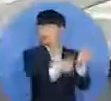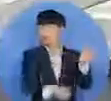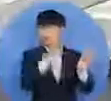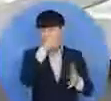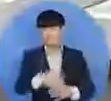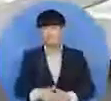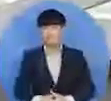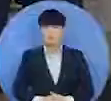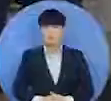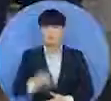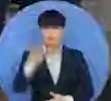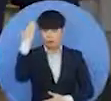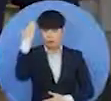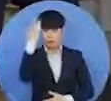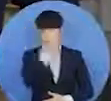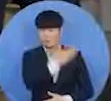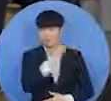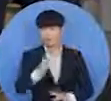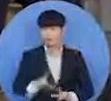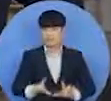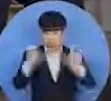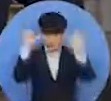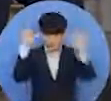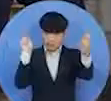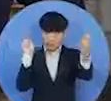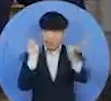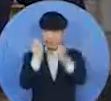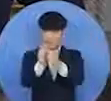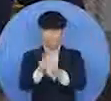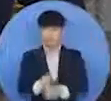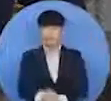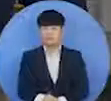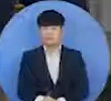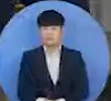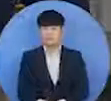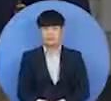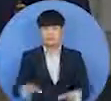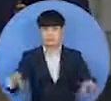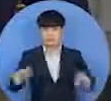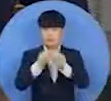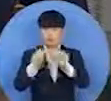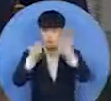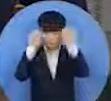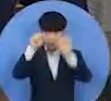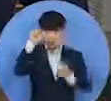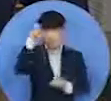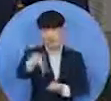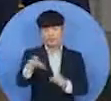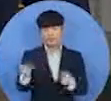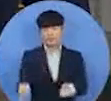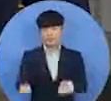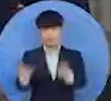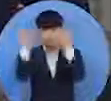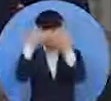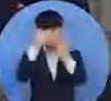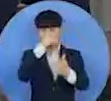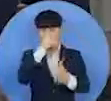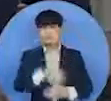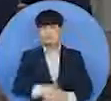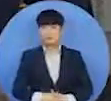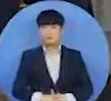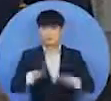있습니다. 환경의 날을 맞아 종합운동장 오류문 광장에서 2017 천안시민 나눔 축제